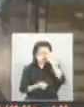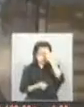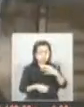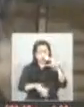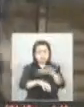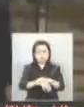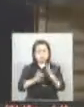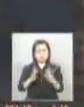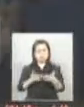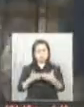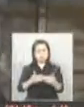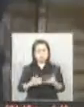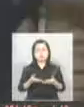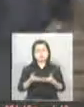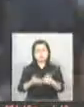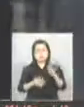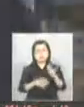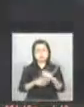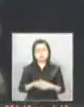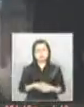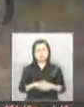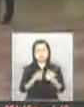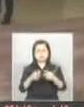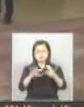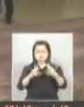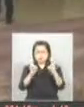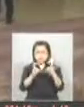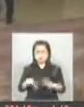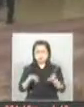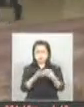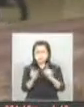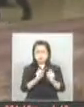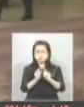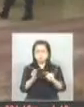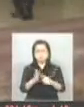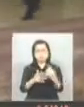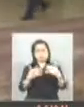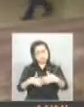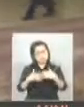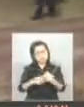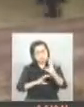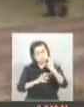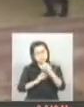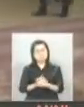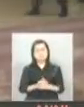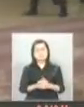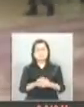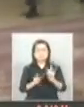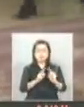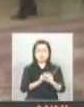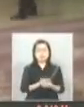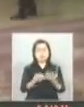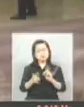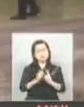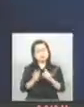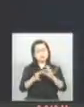รือชาวจีนในน่านน้ำใกล้กับเกาะพิพาทส่วนประเด็นสำคัญในการหารือมีตั้งแต่เรื่องอุตสาหกรรมภาพยนตร์แอนิเมชันจนถึงความมั่นค